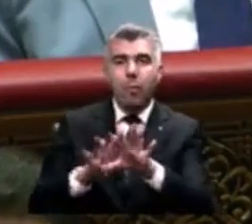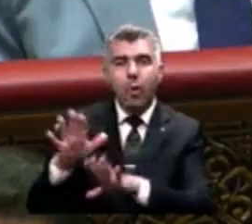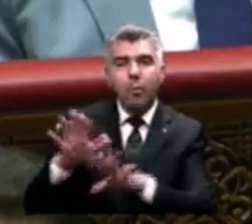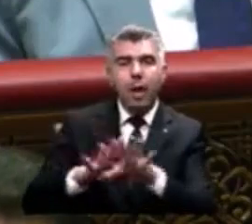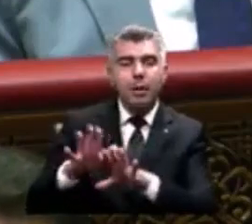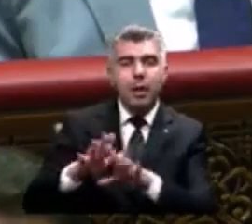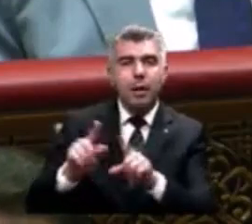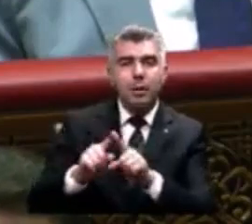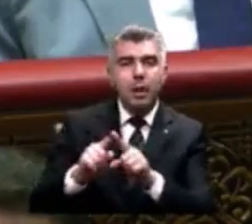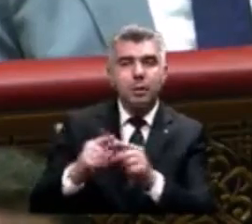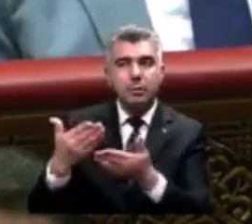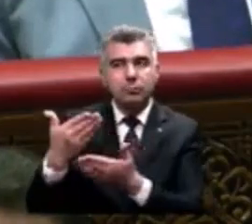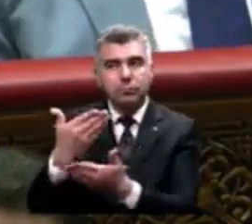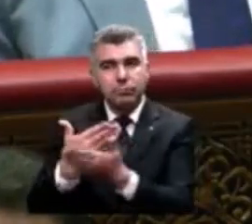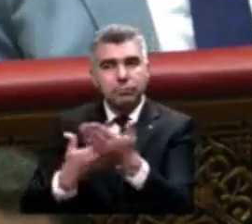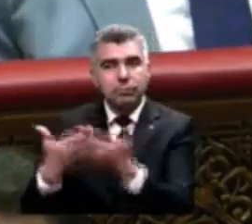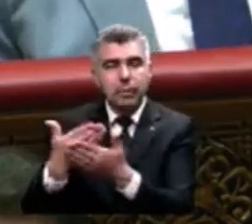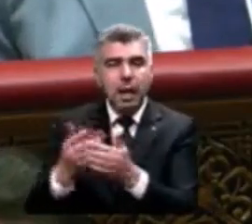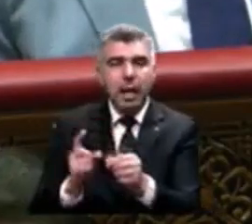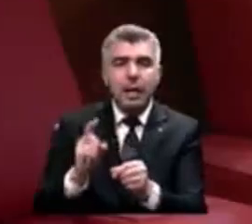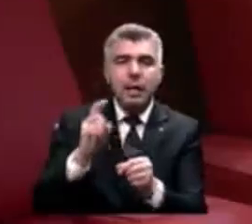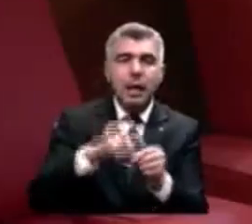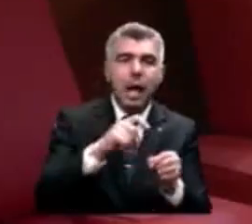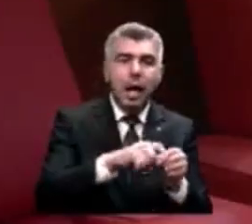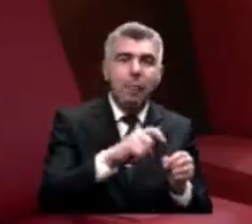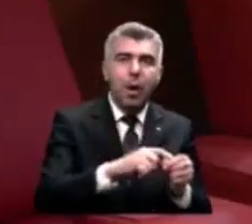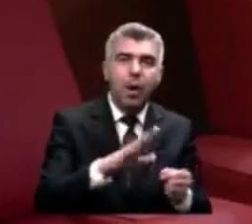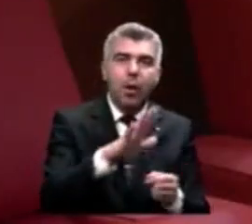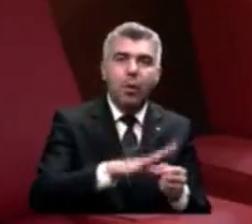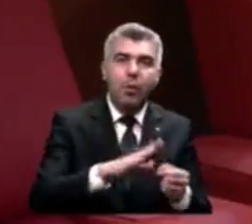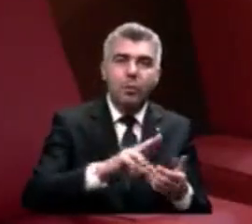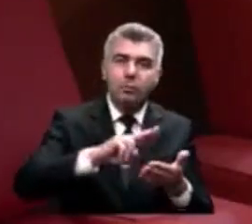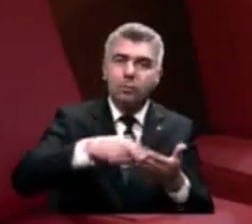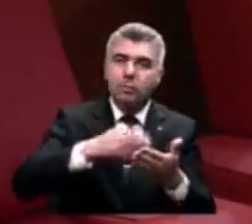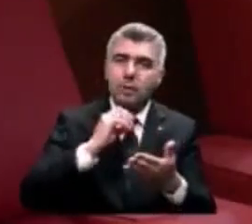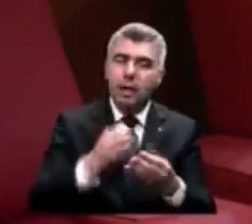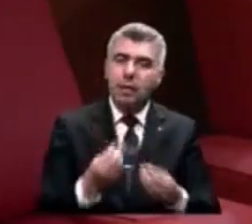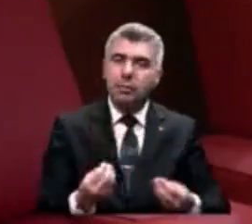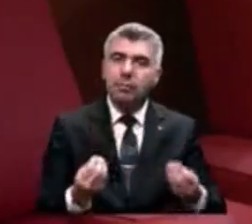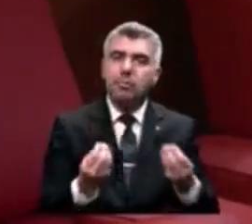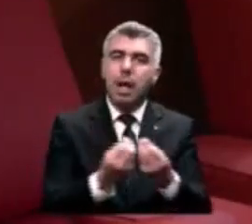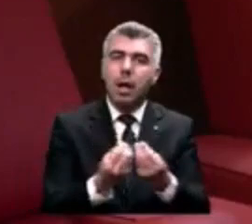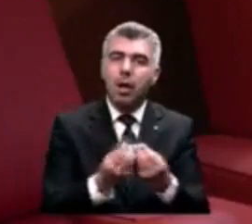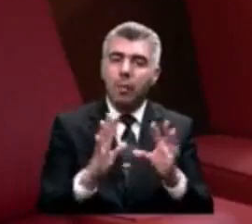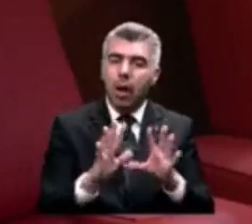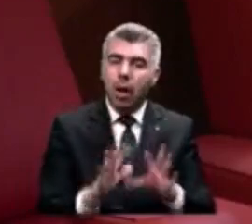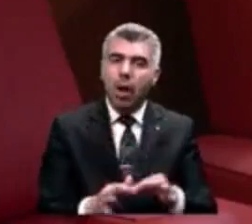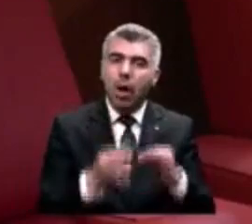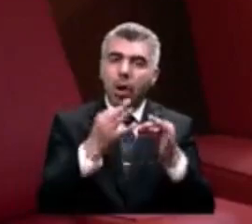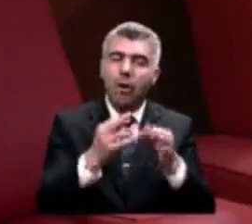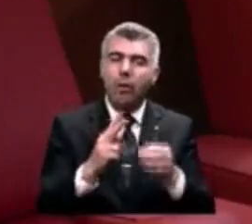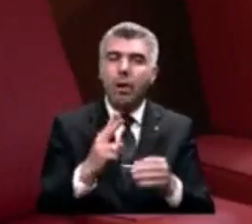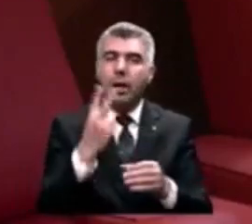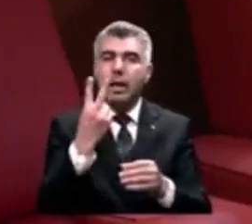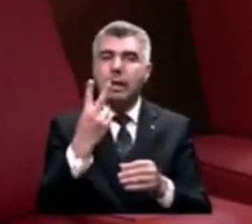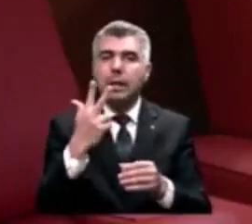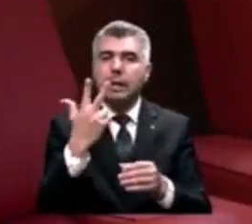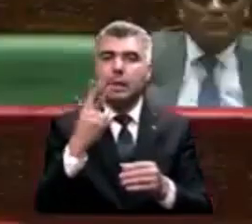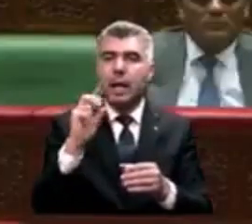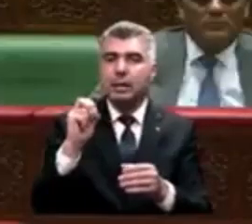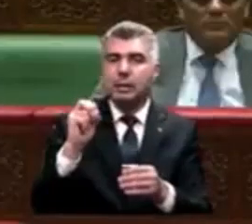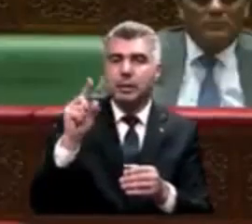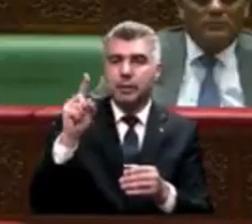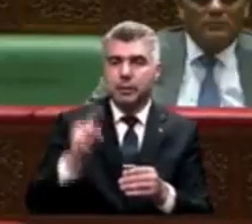قنوات تشاور مع النقابات المركزية الأكثر تمثيلية والتي تمخض عنها اتفاق 30 شتنبر